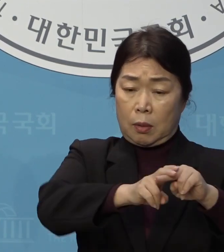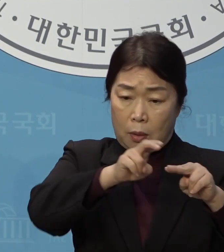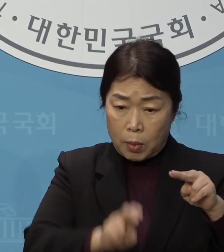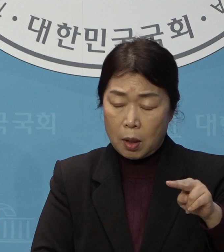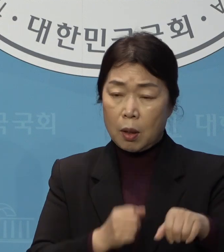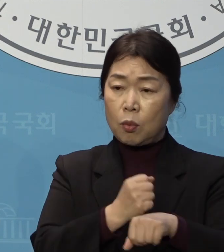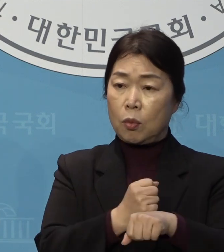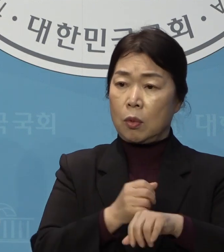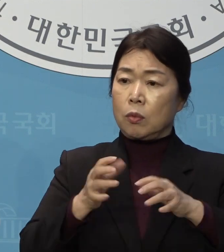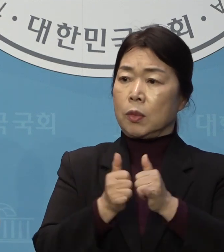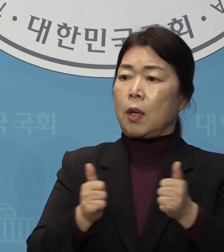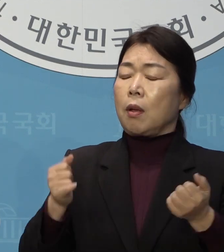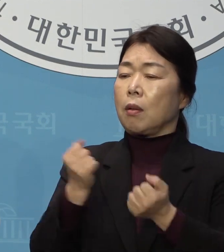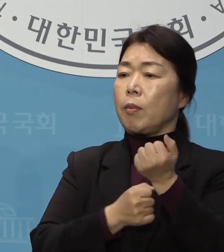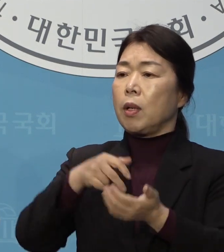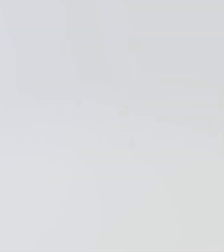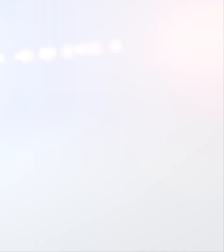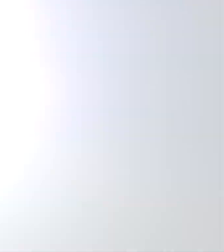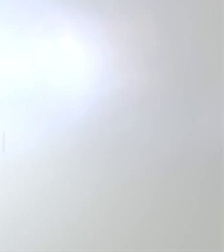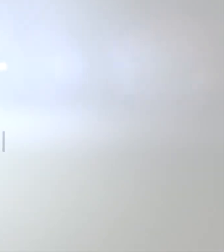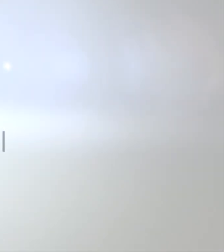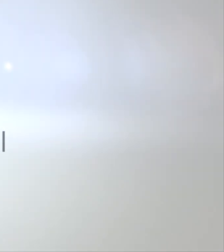국민께 뭐라고 설명드릴